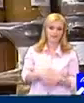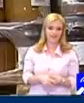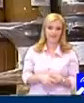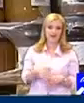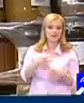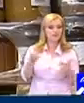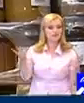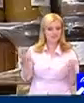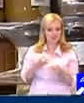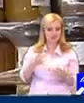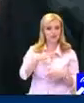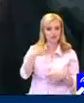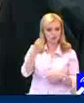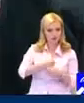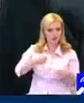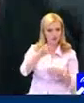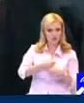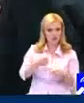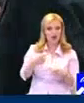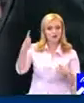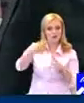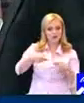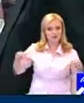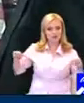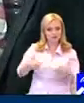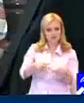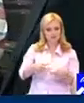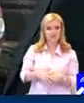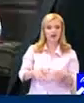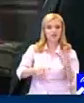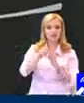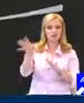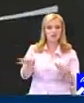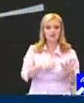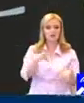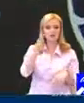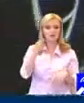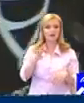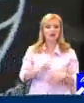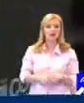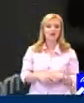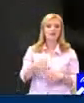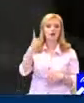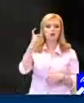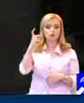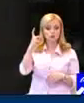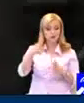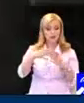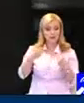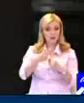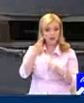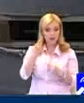albine necesită nu doar multă muncă, ci și investiții mari. Și-a început activitatea în apicultură de la doar 100 de familii de albine.